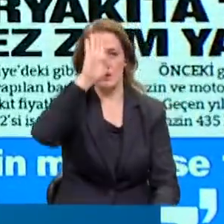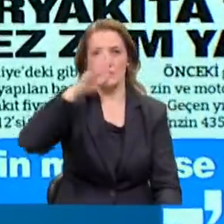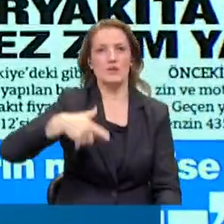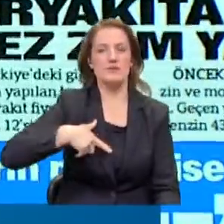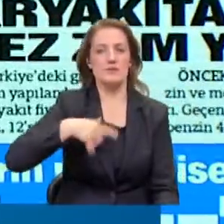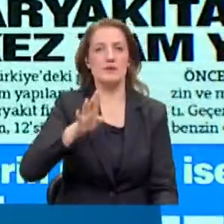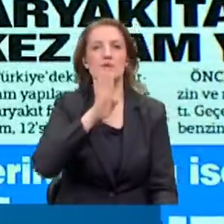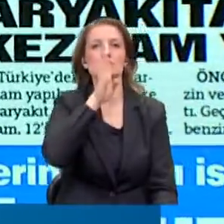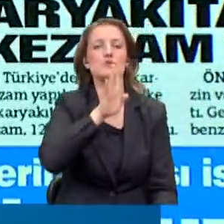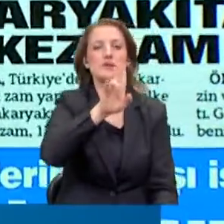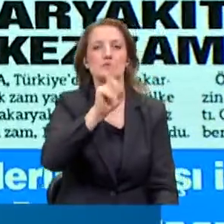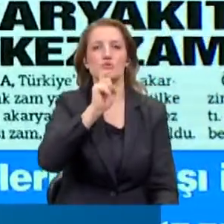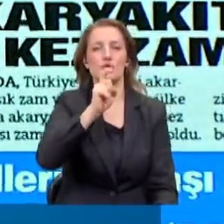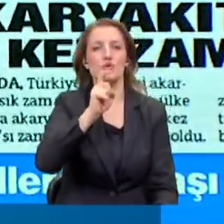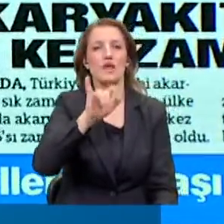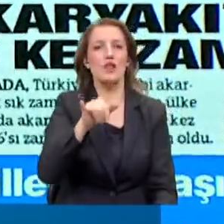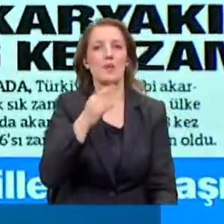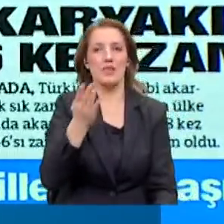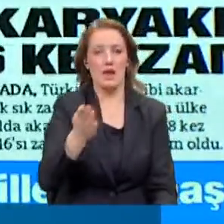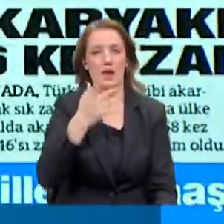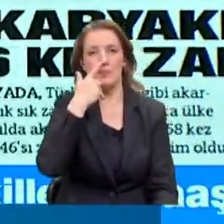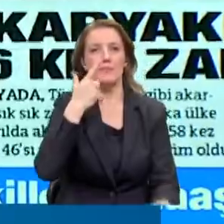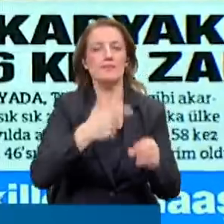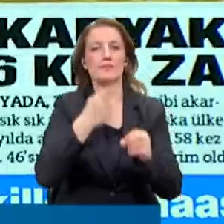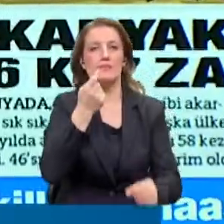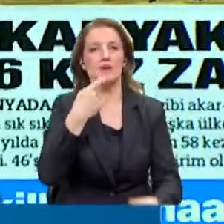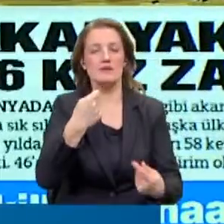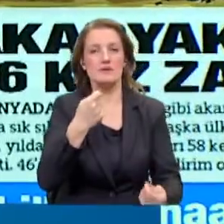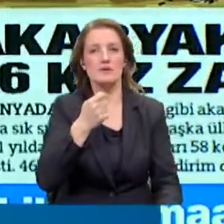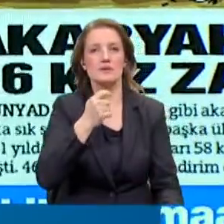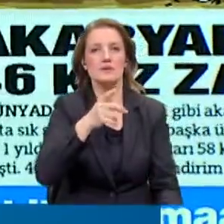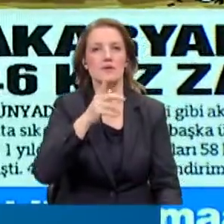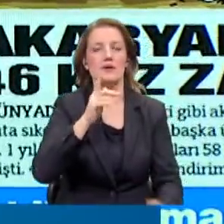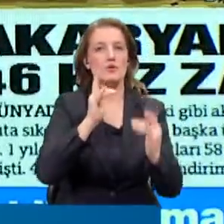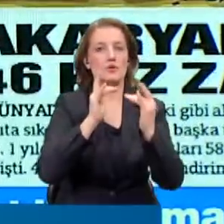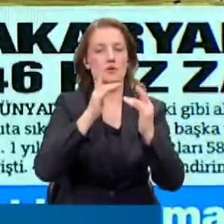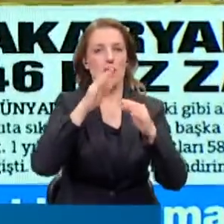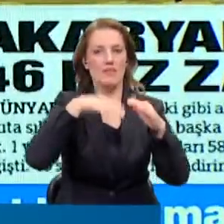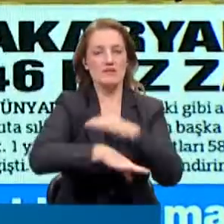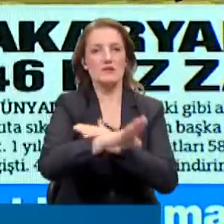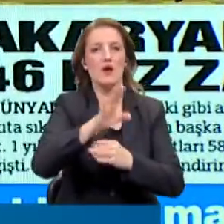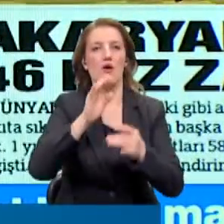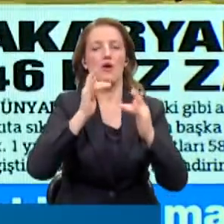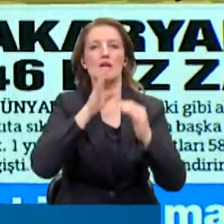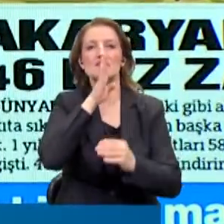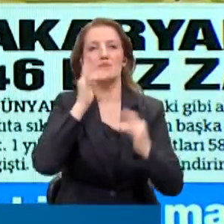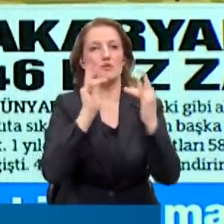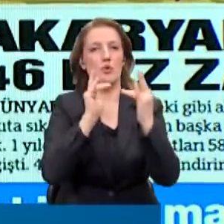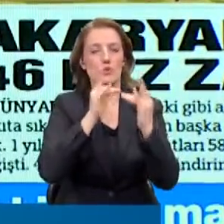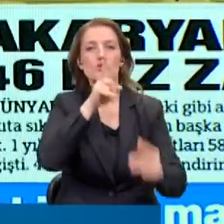479 kilometre, motorin masrafı 393 lira, Avrasya Tüneli geçişi 53 lira, Osman Gazi